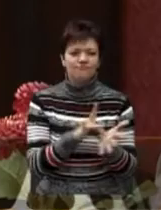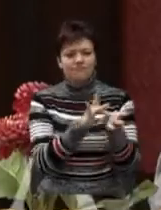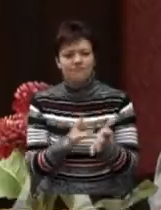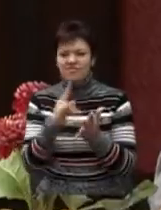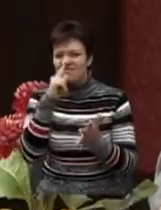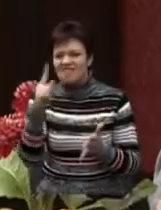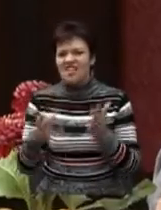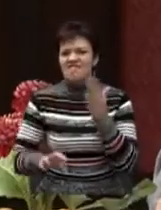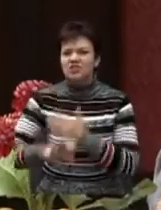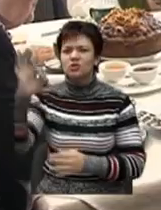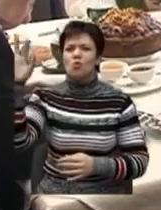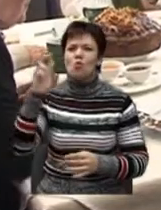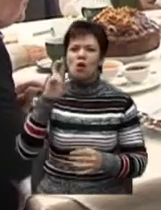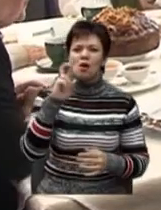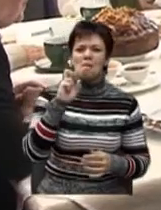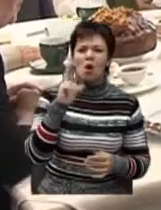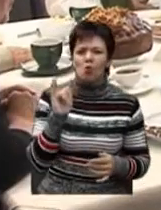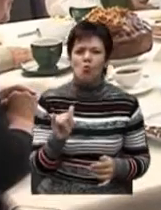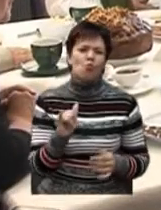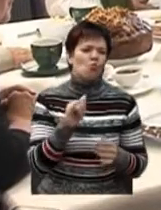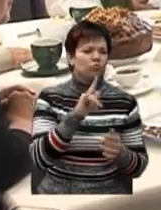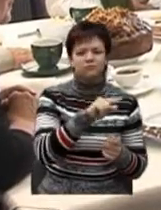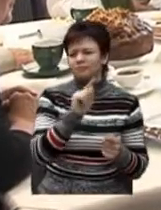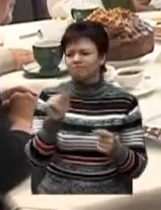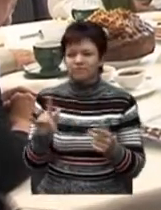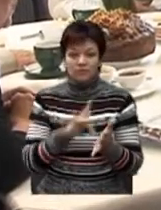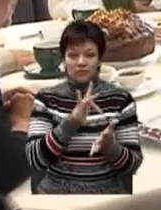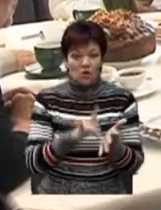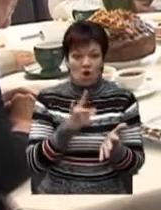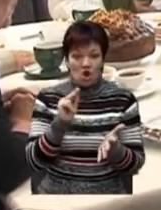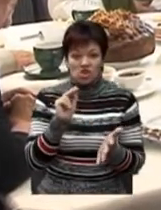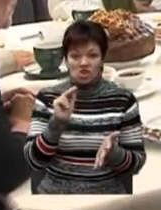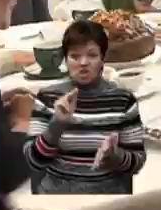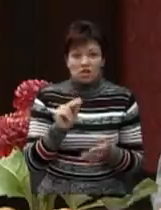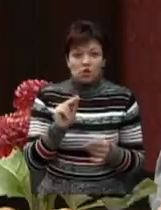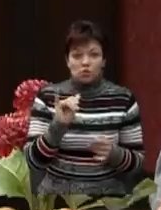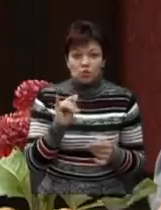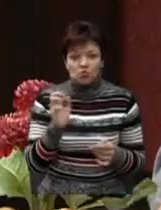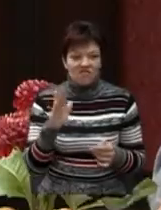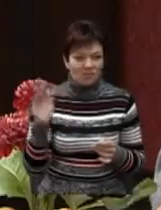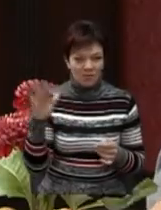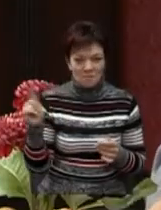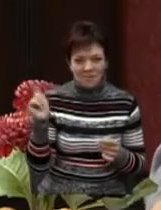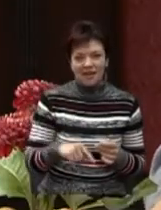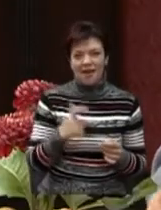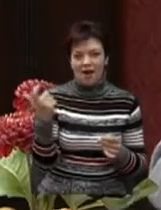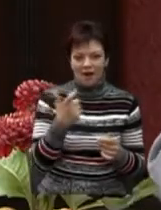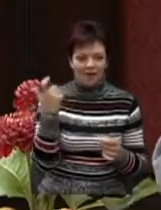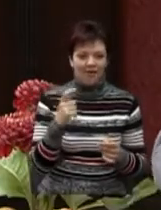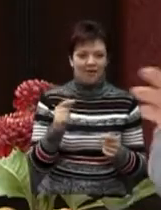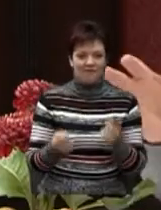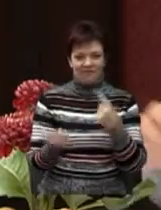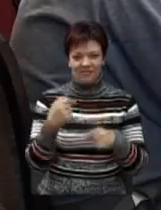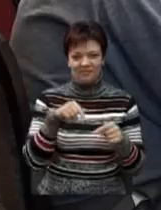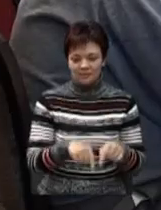Дальнего Востока, Баку, Монина, Купянск, Чехословакия, Чугуев, Харьков. Вот это мы так все время